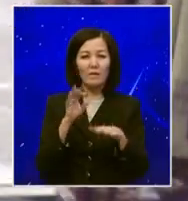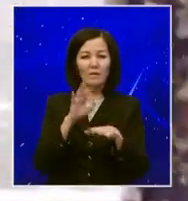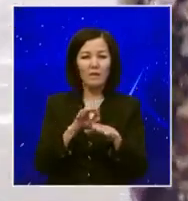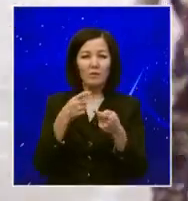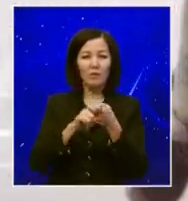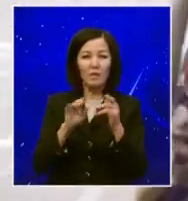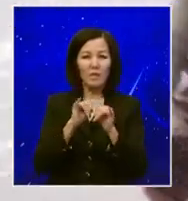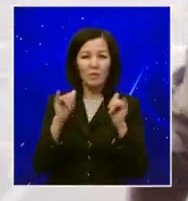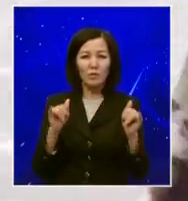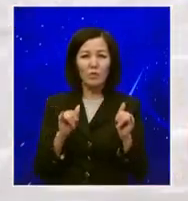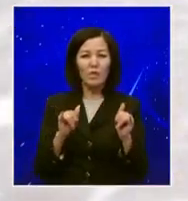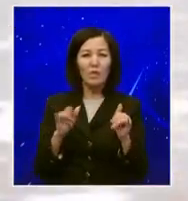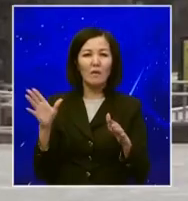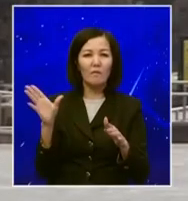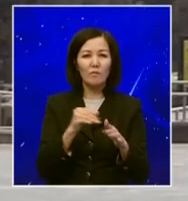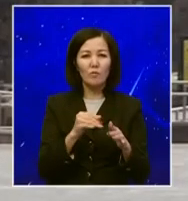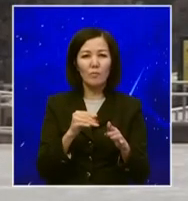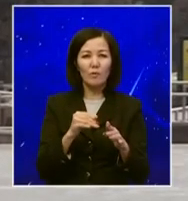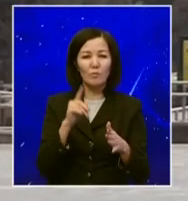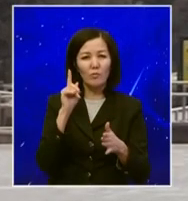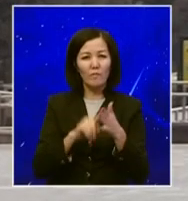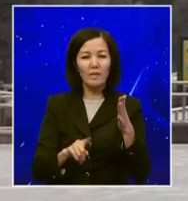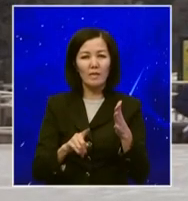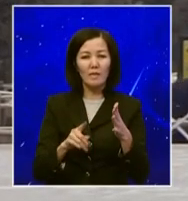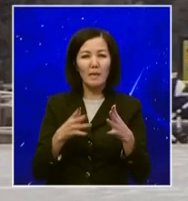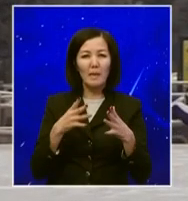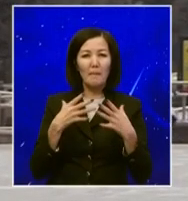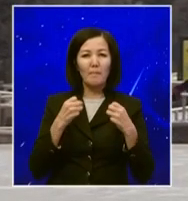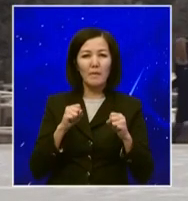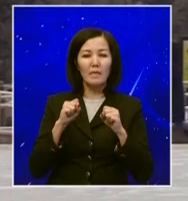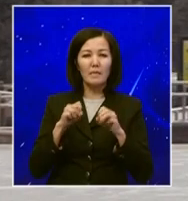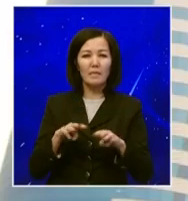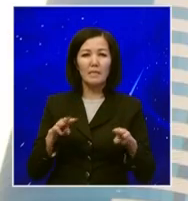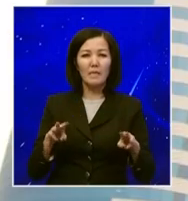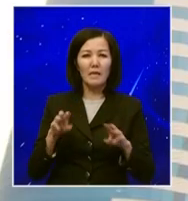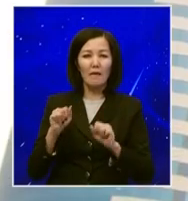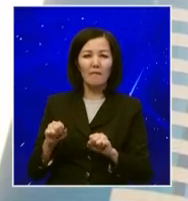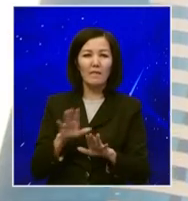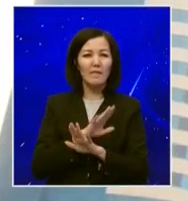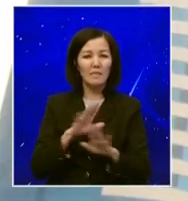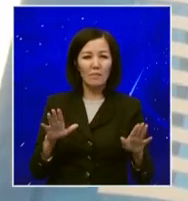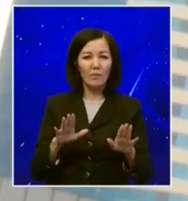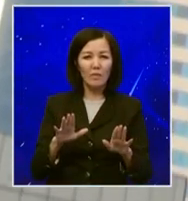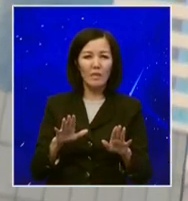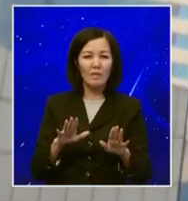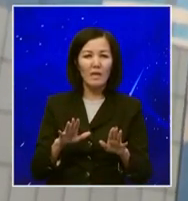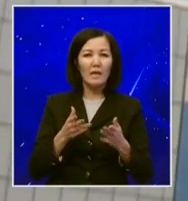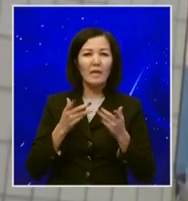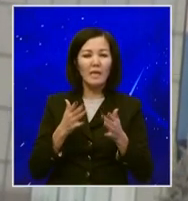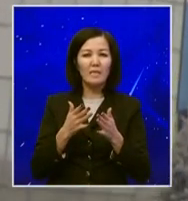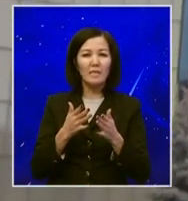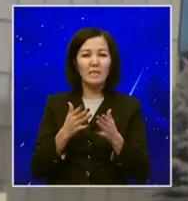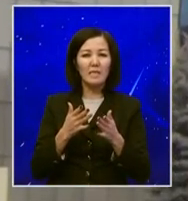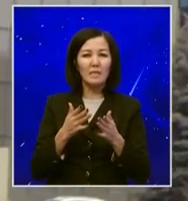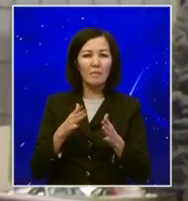количество зараженных растет. И все потому, что уверенные в Минздраве граждане не соблюдают карантинные требования.